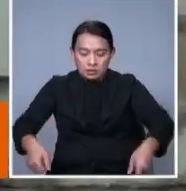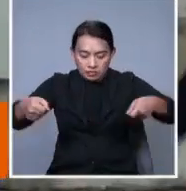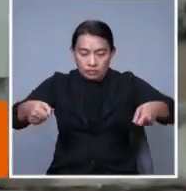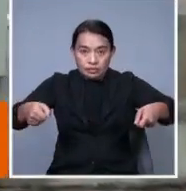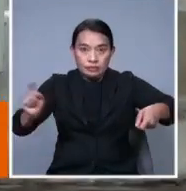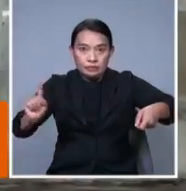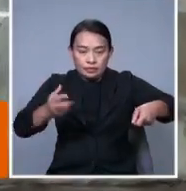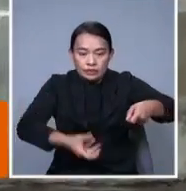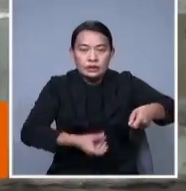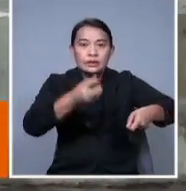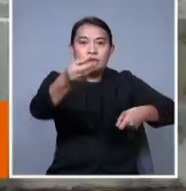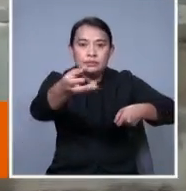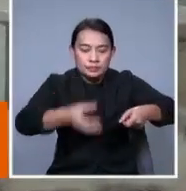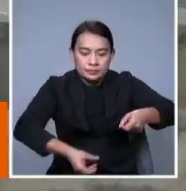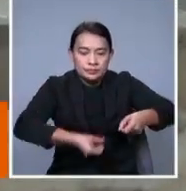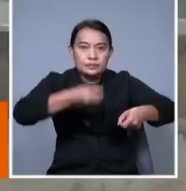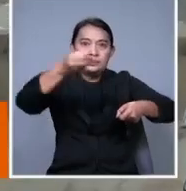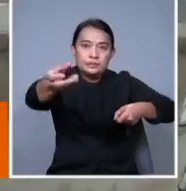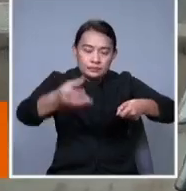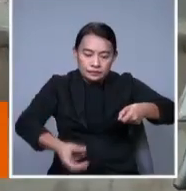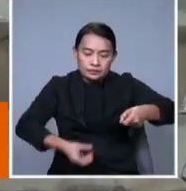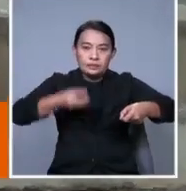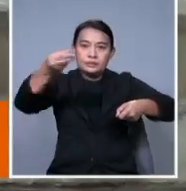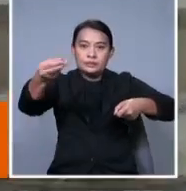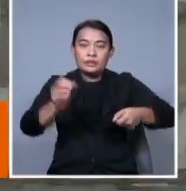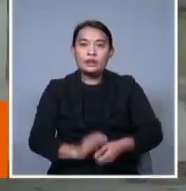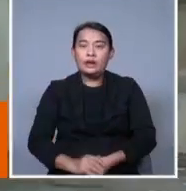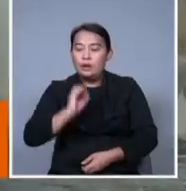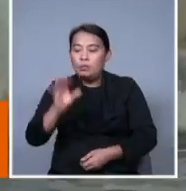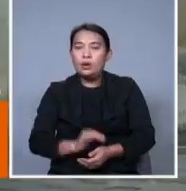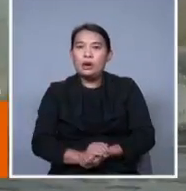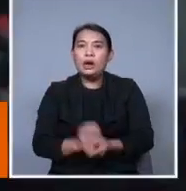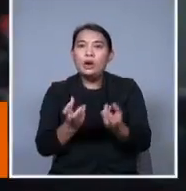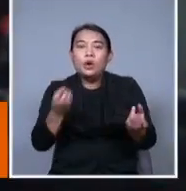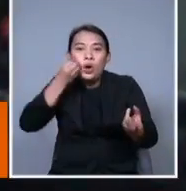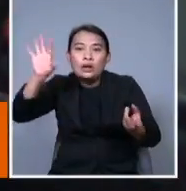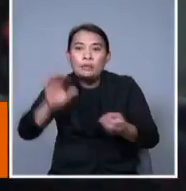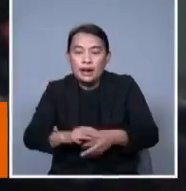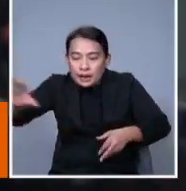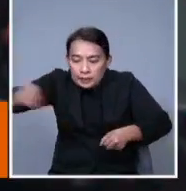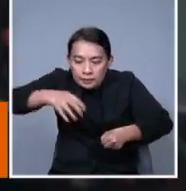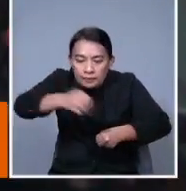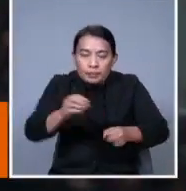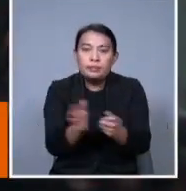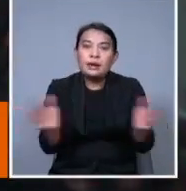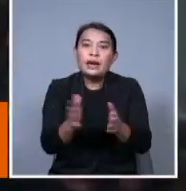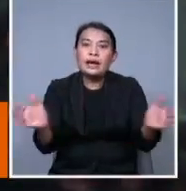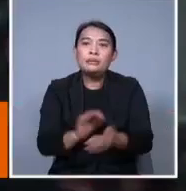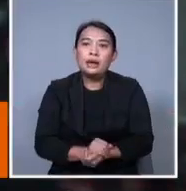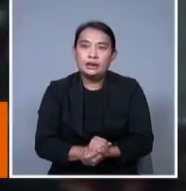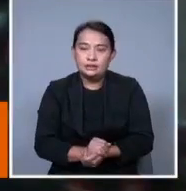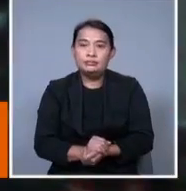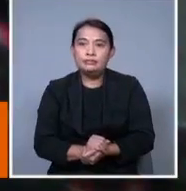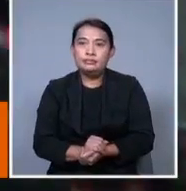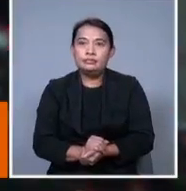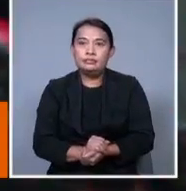ถุงเนี่ยค่อยๆใส่คืนไปในตู้ให้บางส่วนแล้วก็บอกว่าต้องตระเวนเอาของกลับบ้านให้ได้มากที่สุดจะได้ไม่เสียเที่ยว